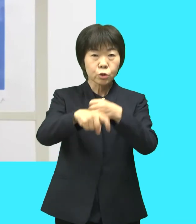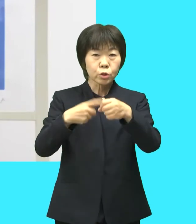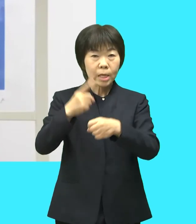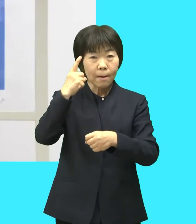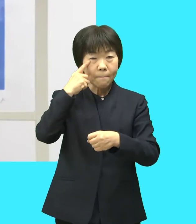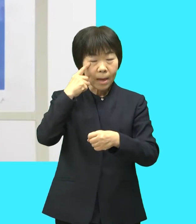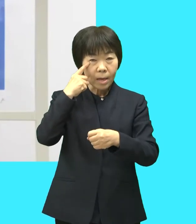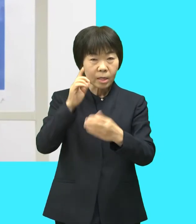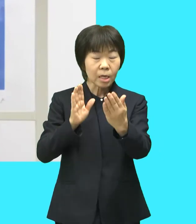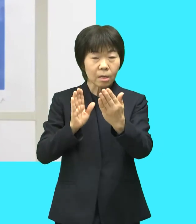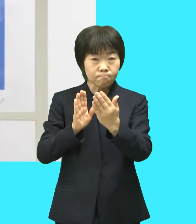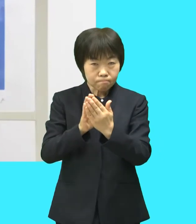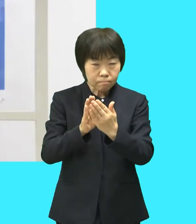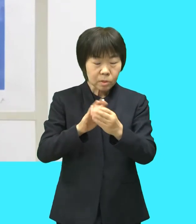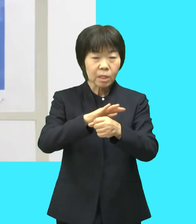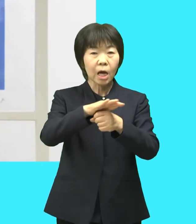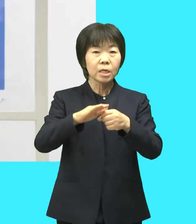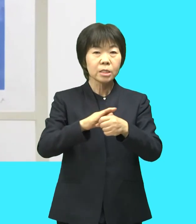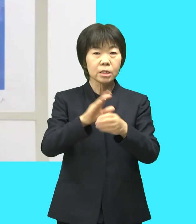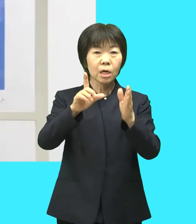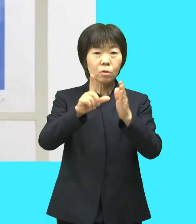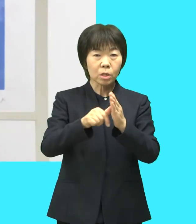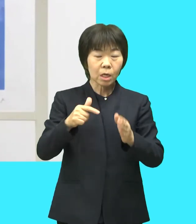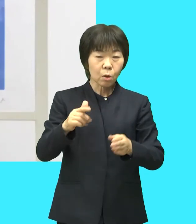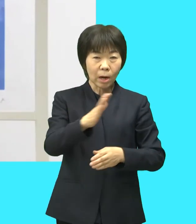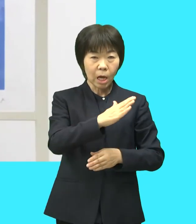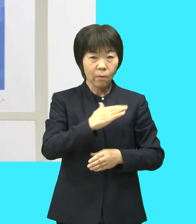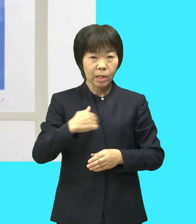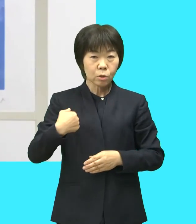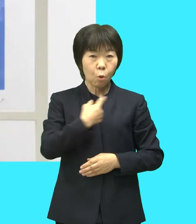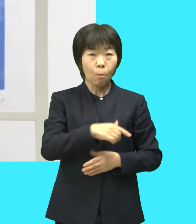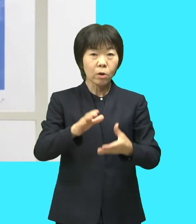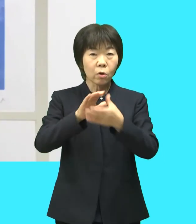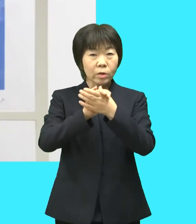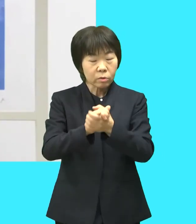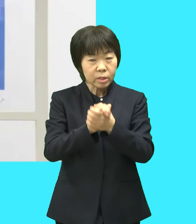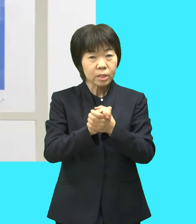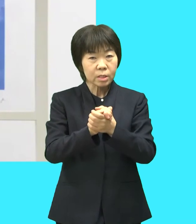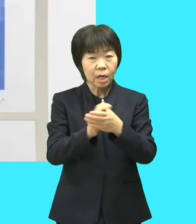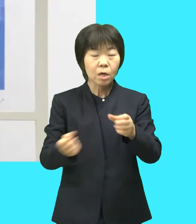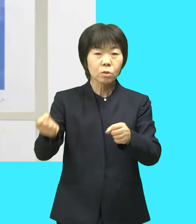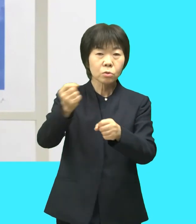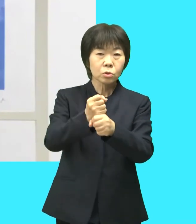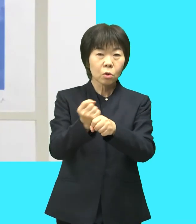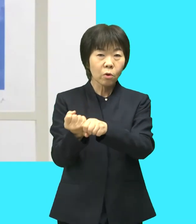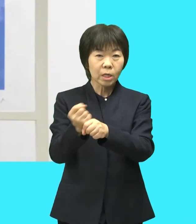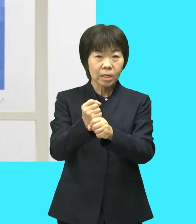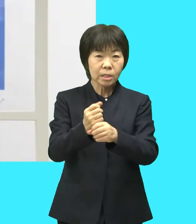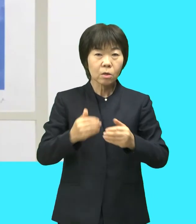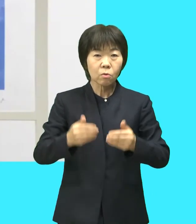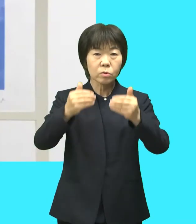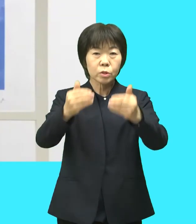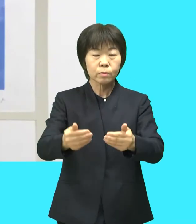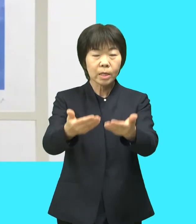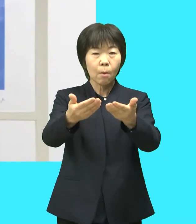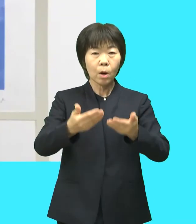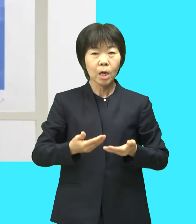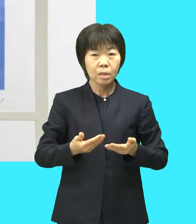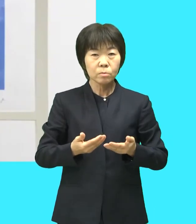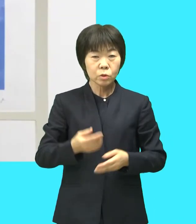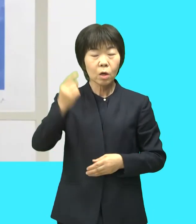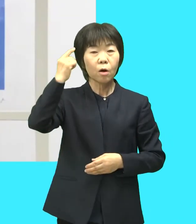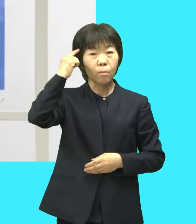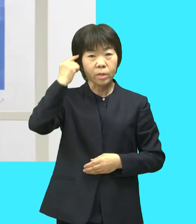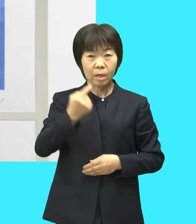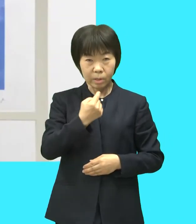るこの大事な時、我々と思いを一つにしてしっかり復興再生を前に進めていただけるものと確